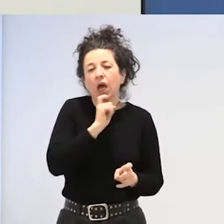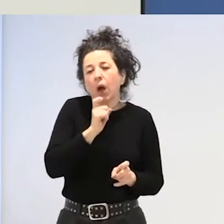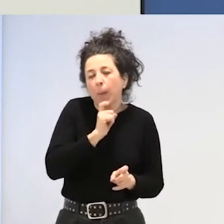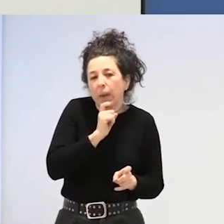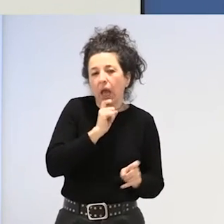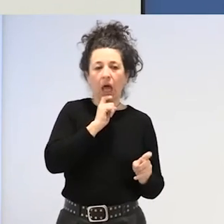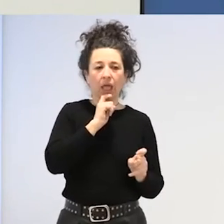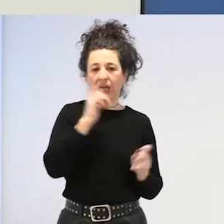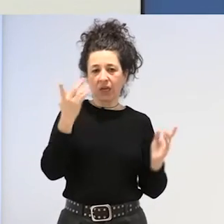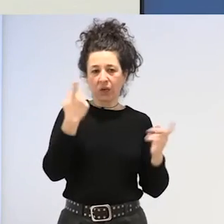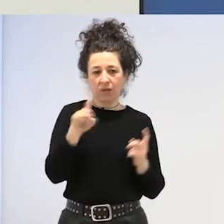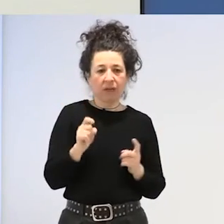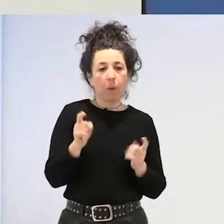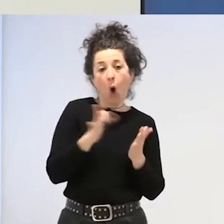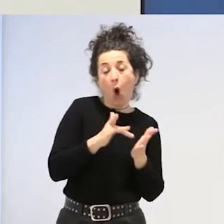Zuzenketak.